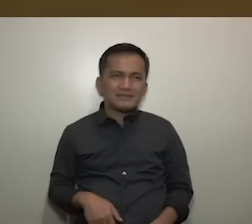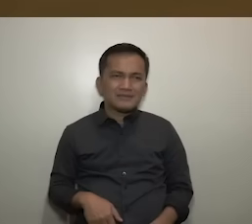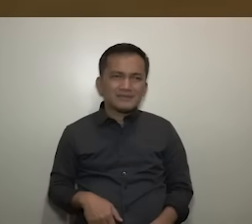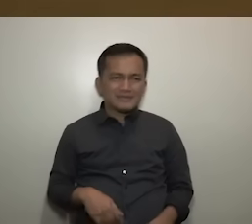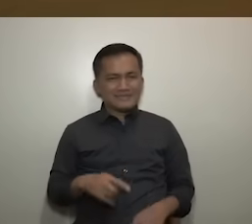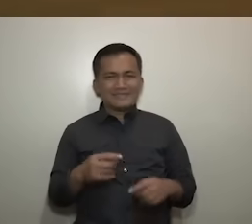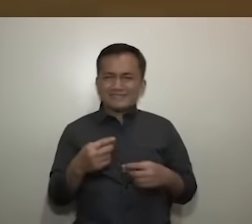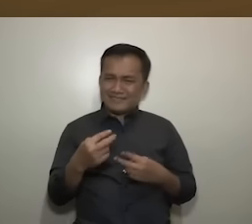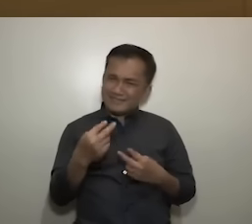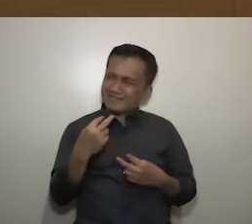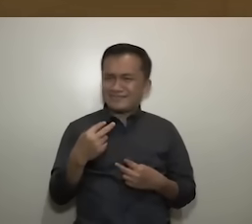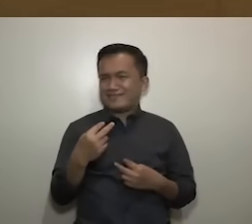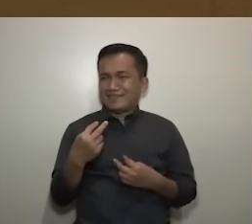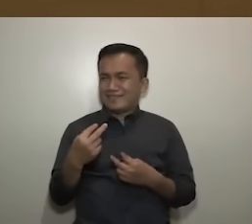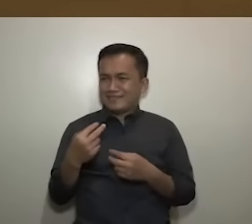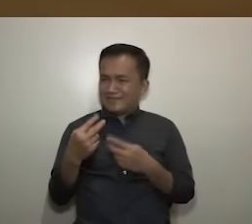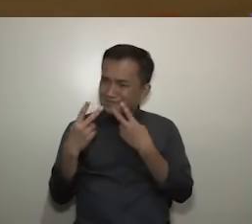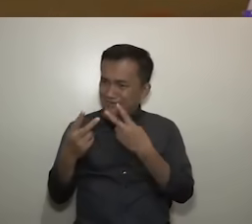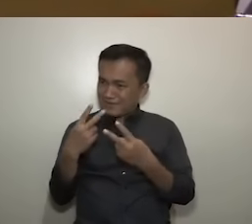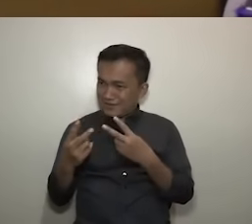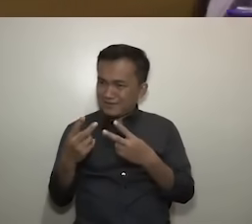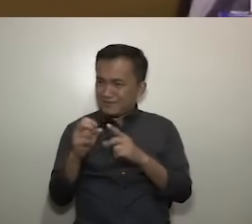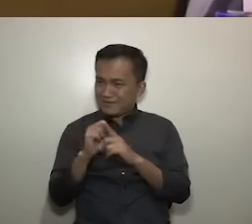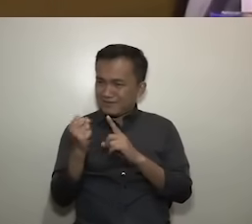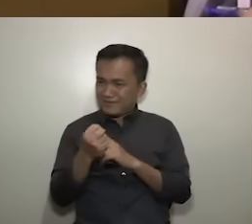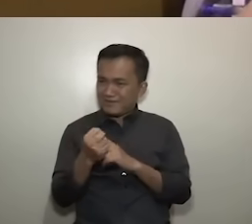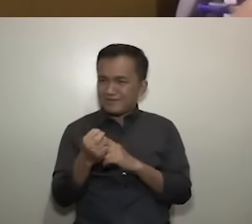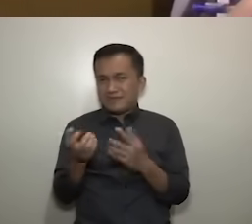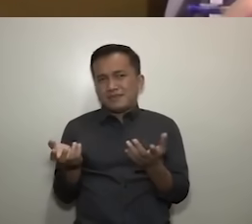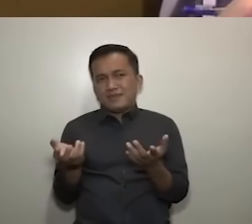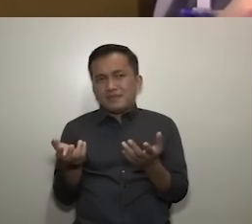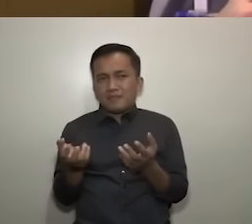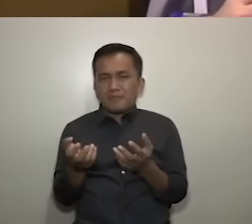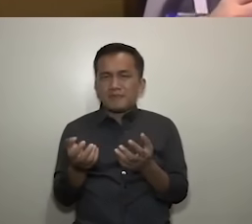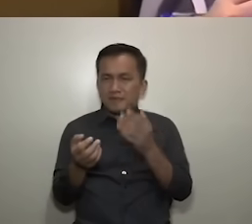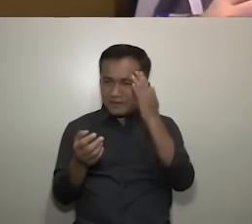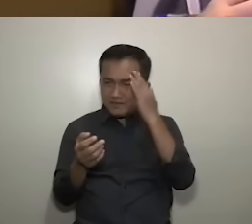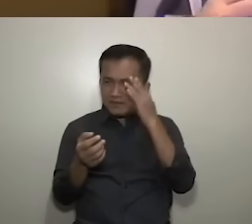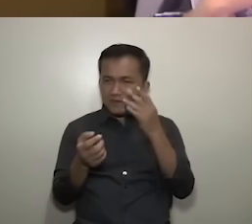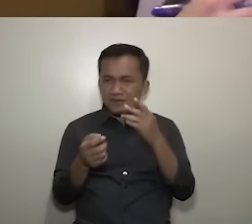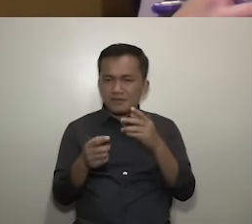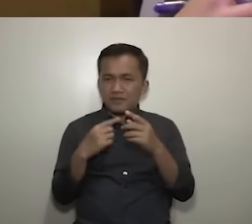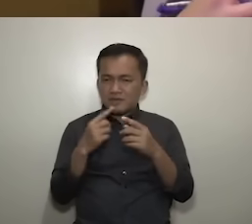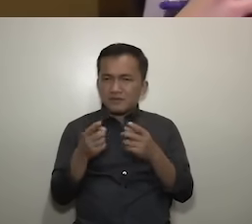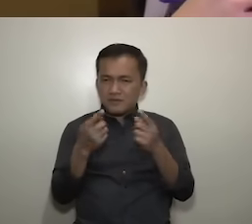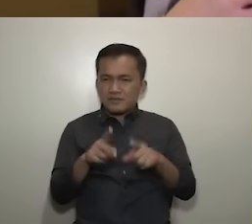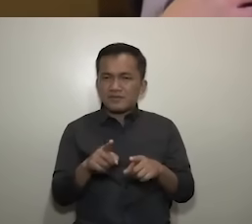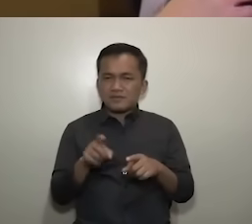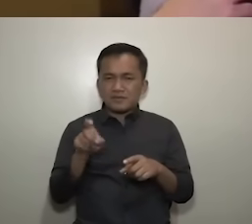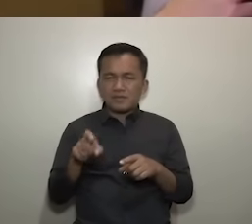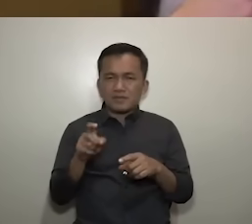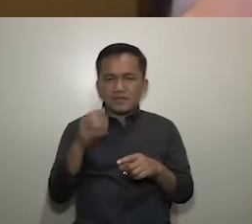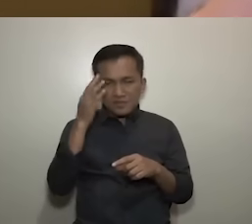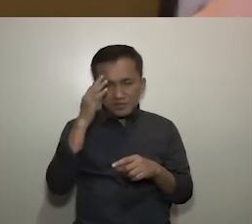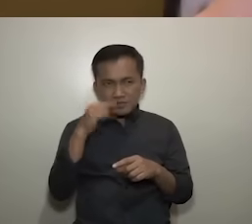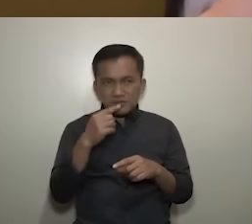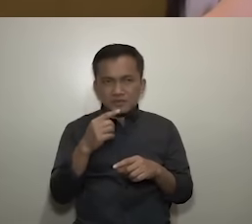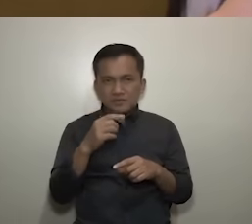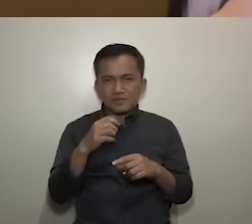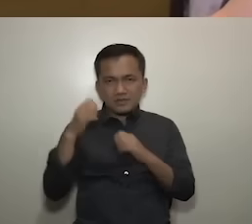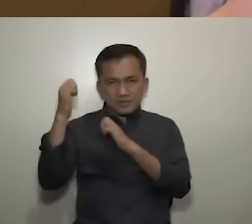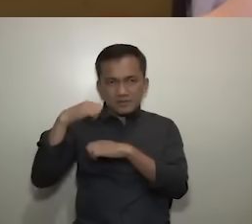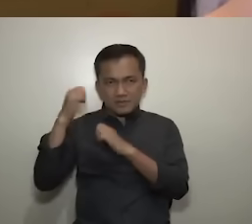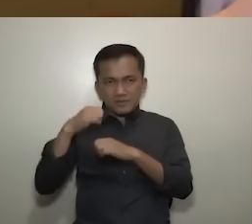Parang ano, sir, eh. Nakikita naman niya po yung sitwasyon. Kumbaga, alam niya po kung ano yung nangyayari. Kaya dat alam niya rin po ano po yung